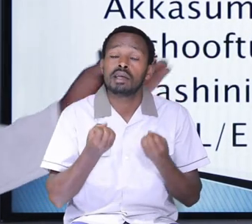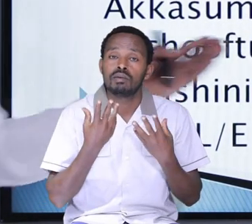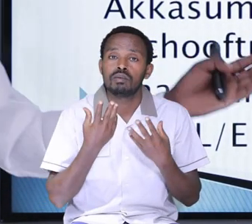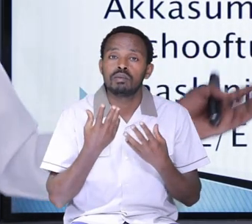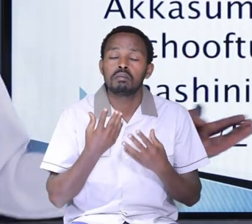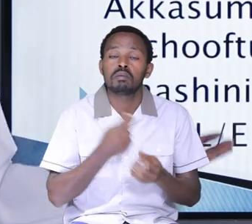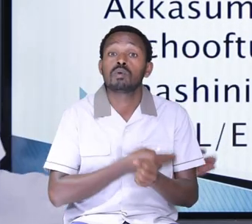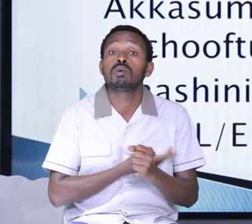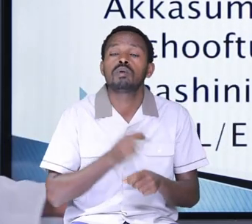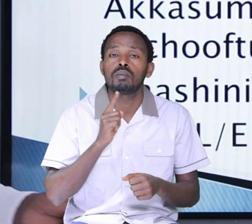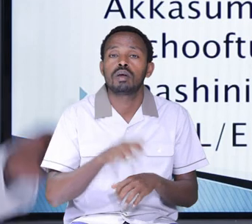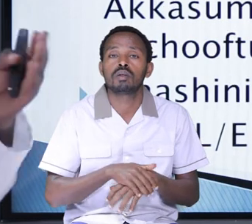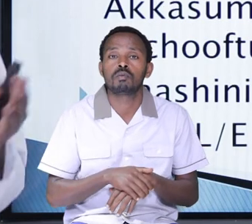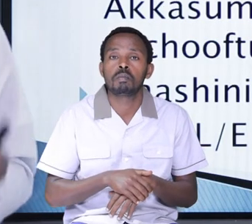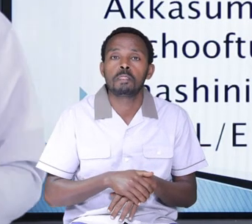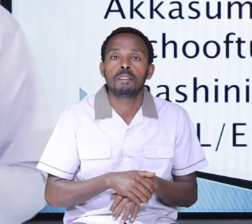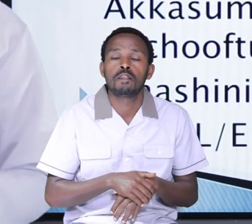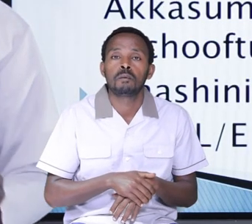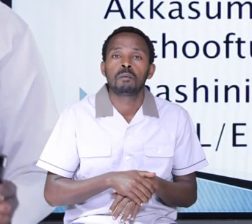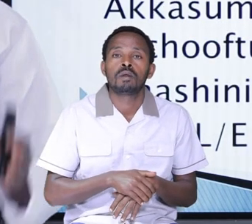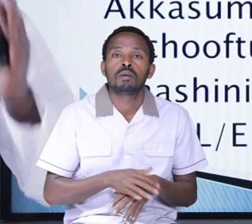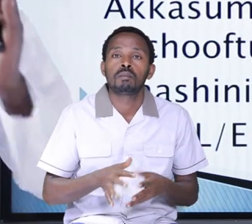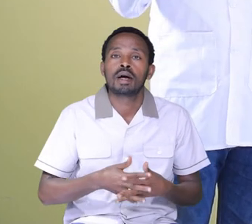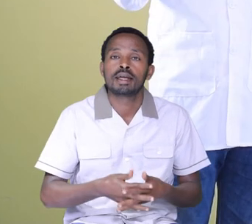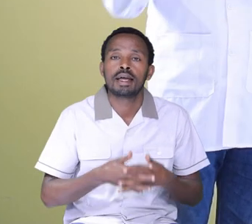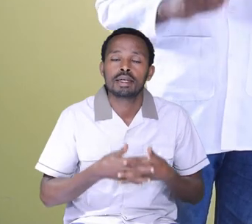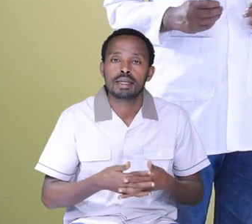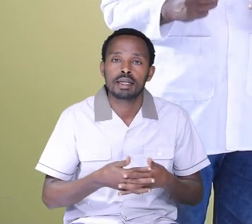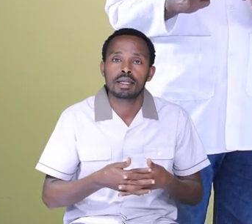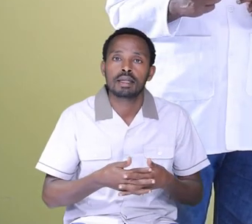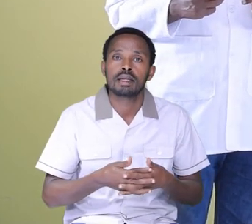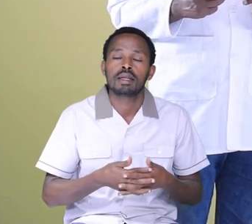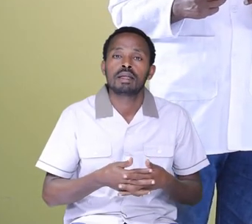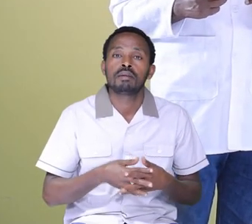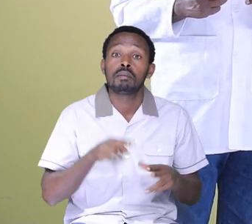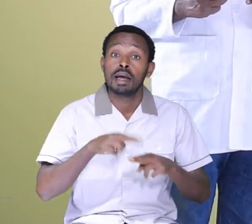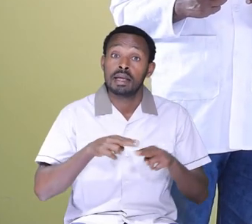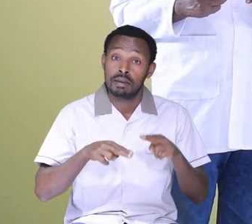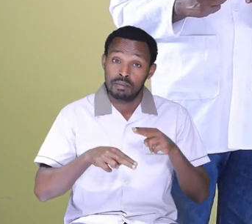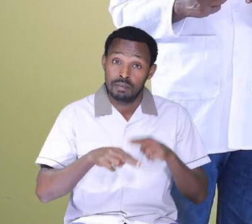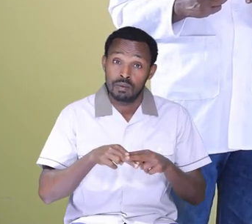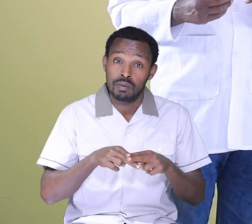humnaa sochooftuutti yoo dhiyaate maashinii baay'iftuu saffisaa ta'a jechuudha.